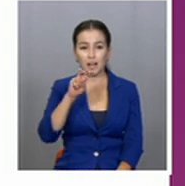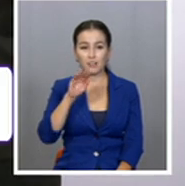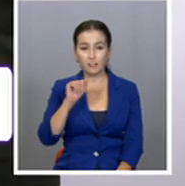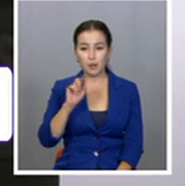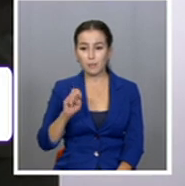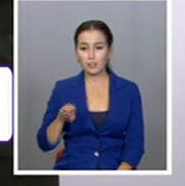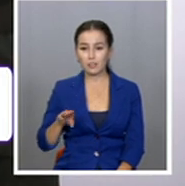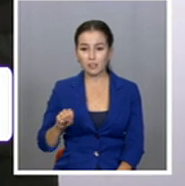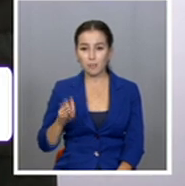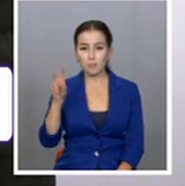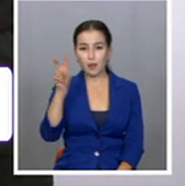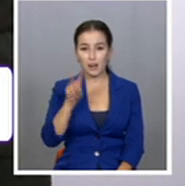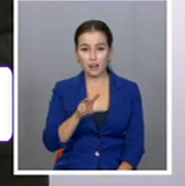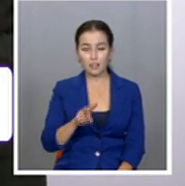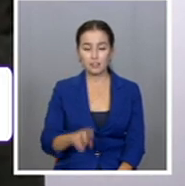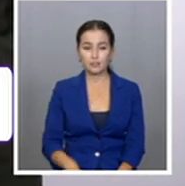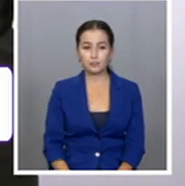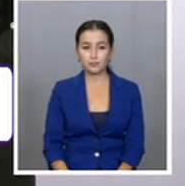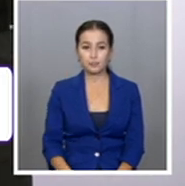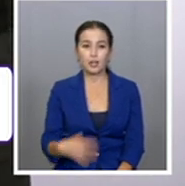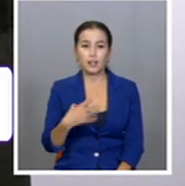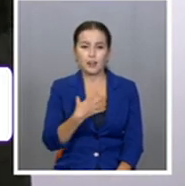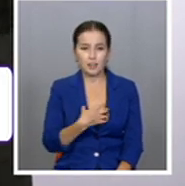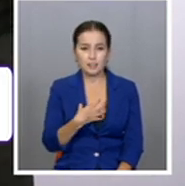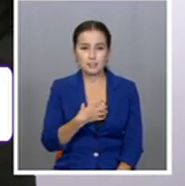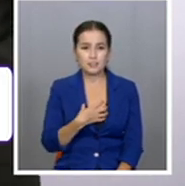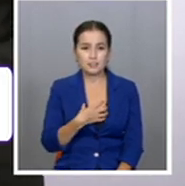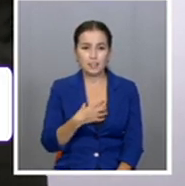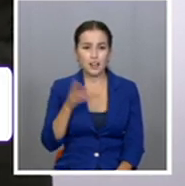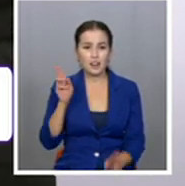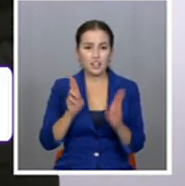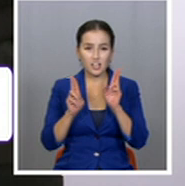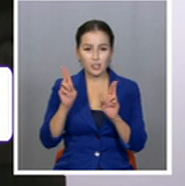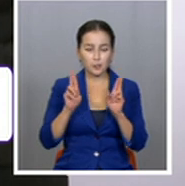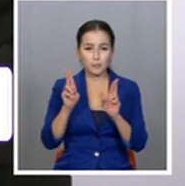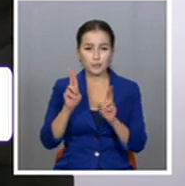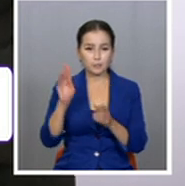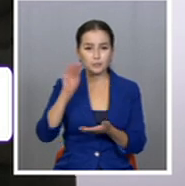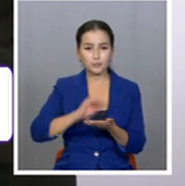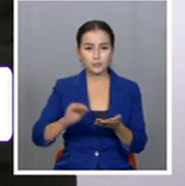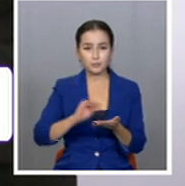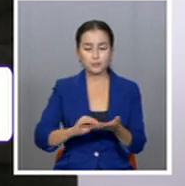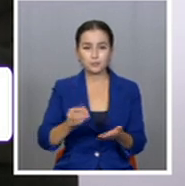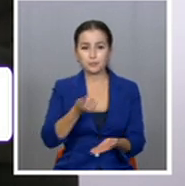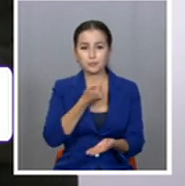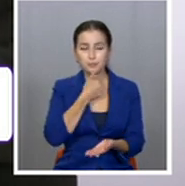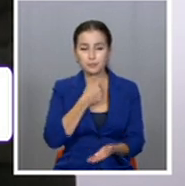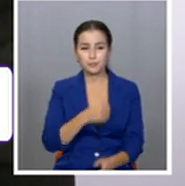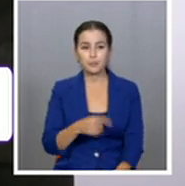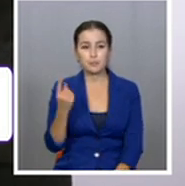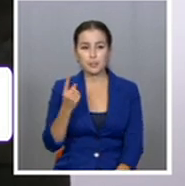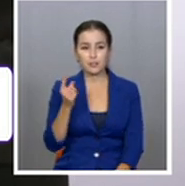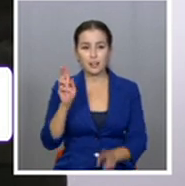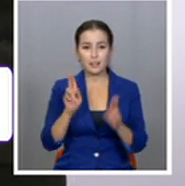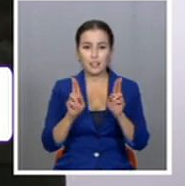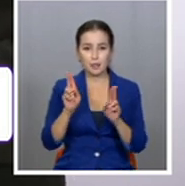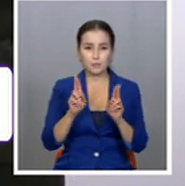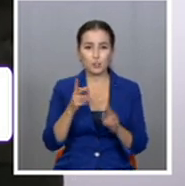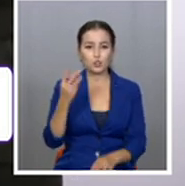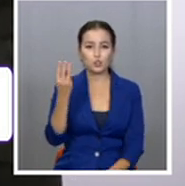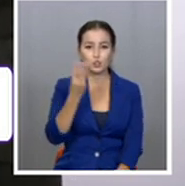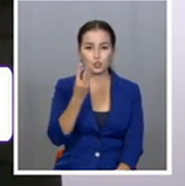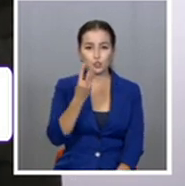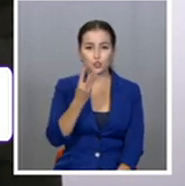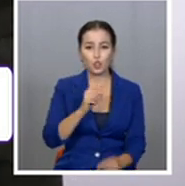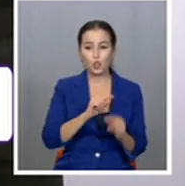параллель. Енді негізгі теоремаларға тоқталып кетейік. Бірінші теорема. Үшінші